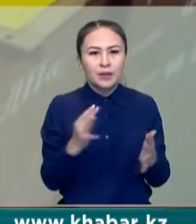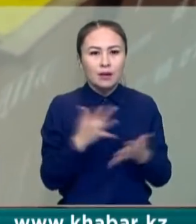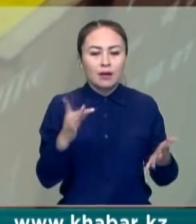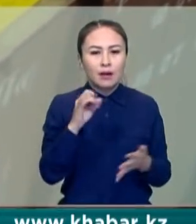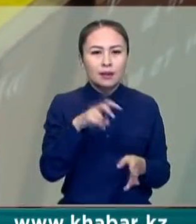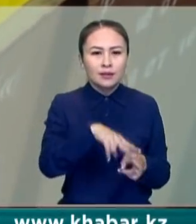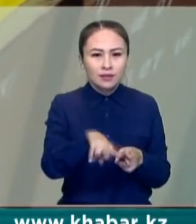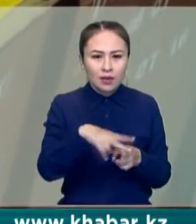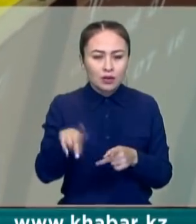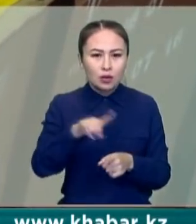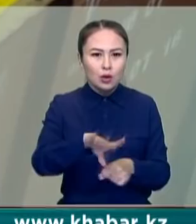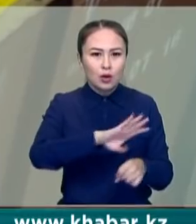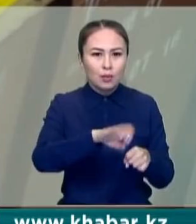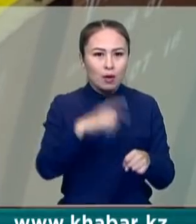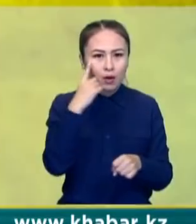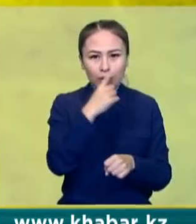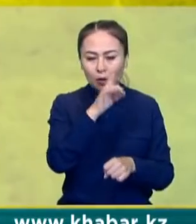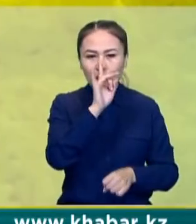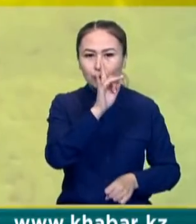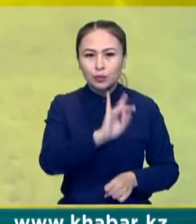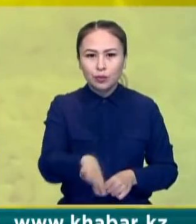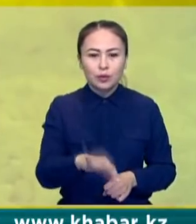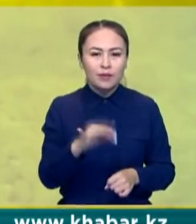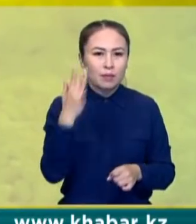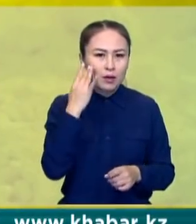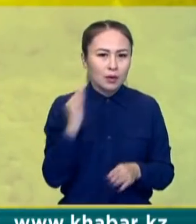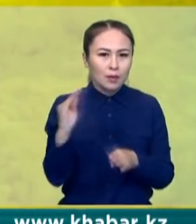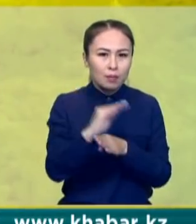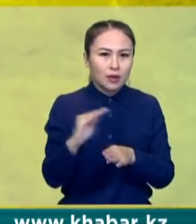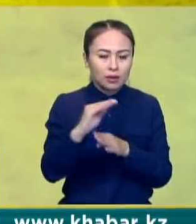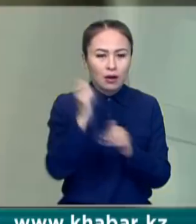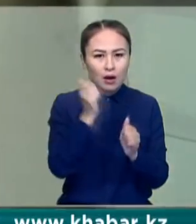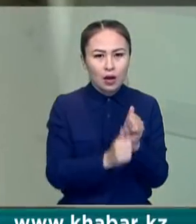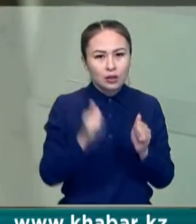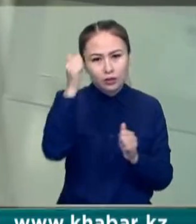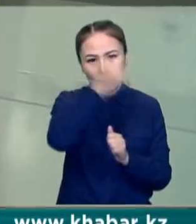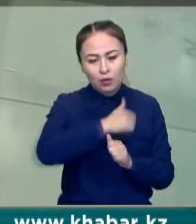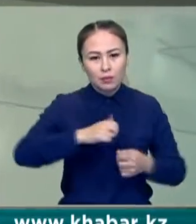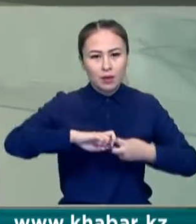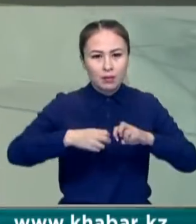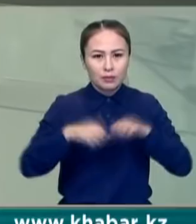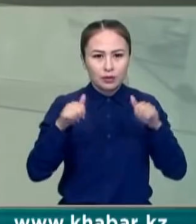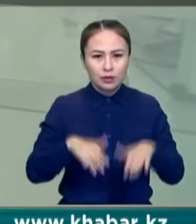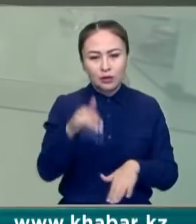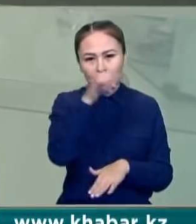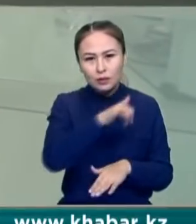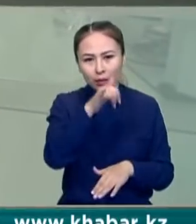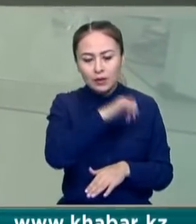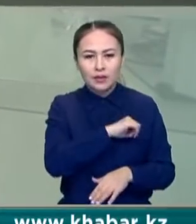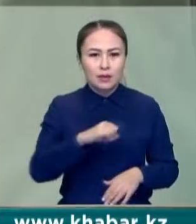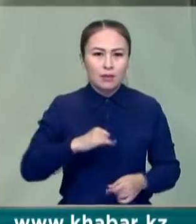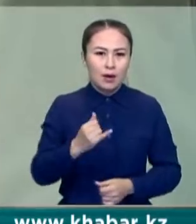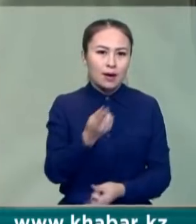радиация өздігінен жоқ болып кетпейді, қордаланып қала береді. Осылайша жылдар бойы шешімі табылмай келе жатқан мәселе